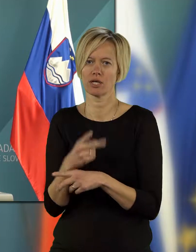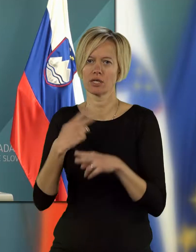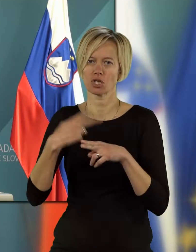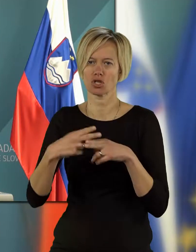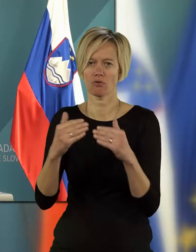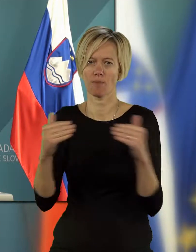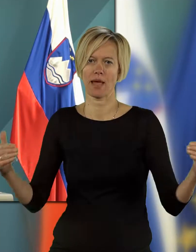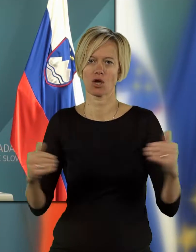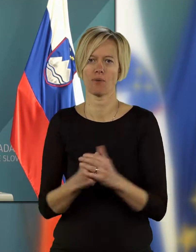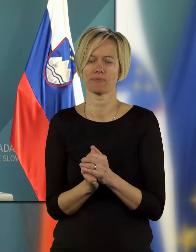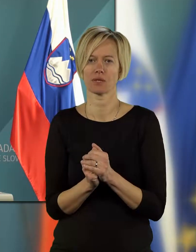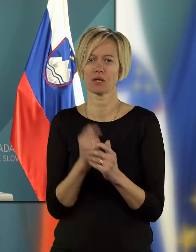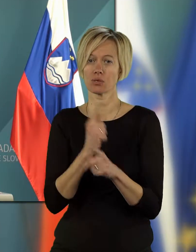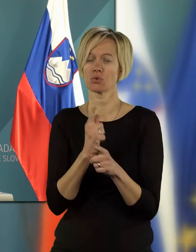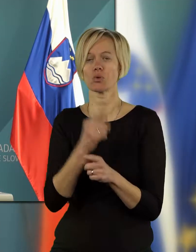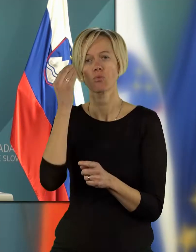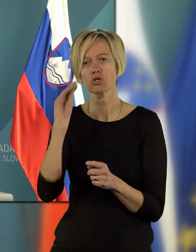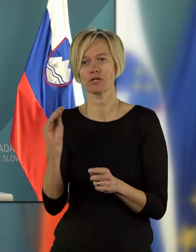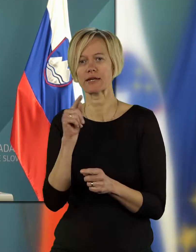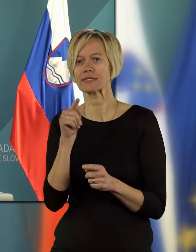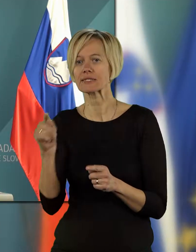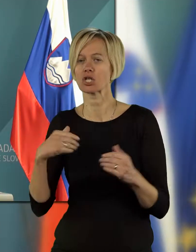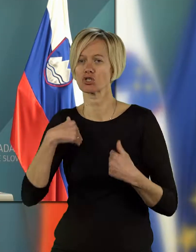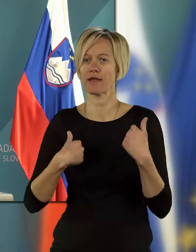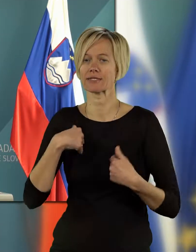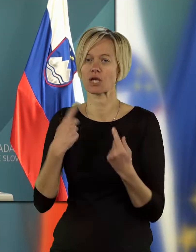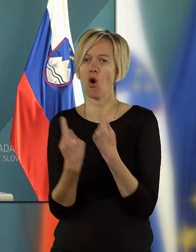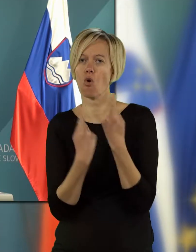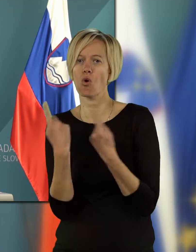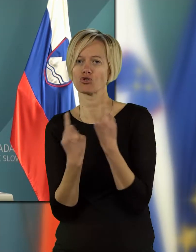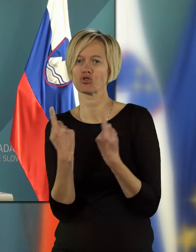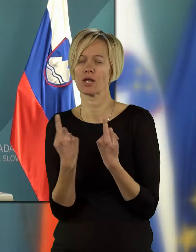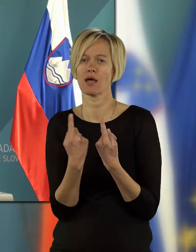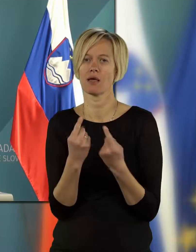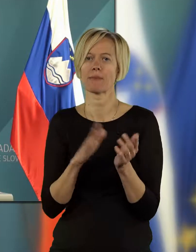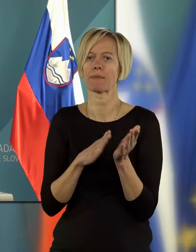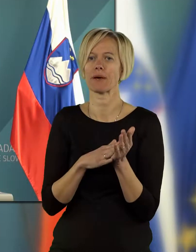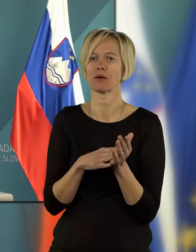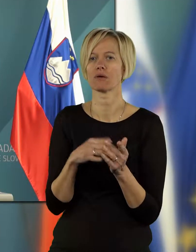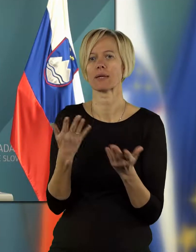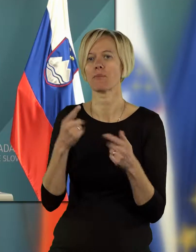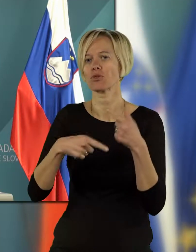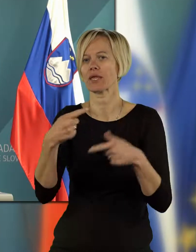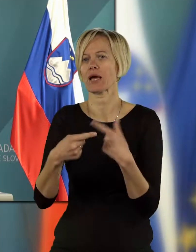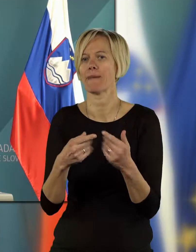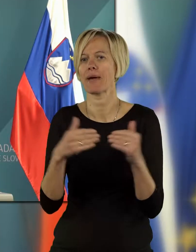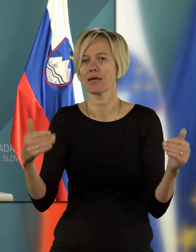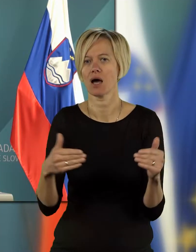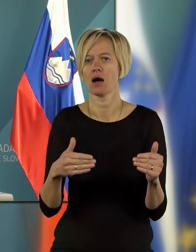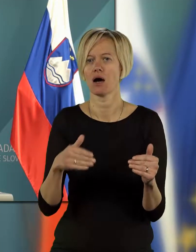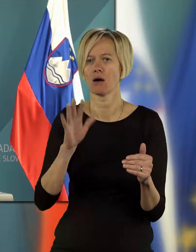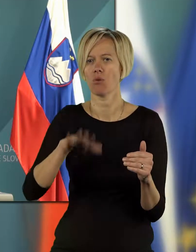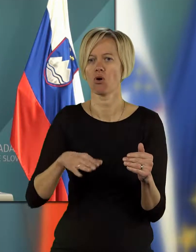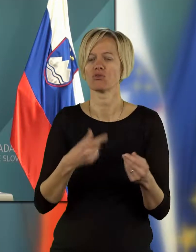določi državno mejo in tudi upošteva tiste življenjske okoliščine, na primer, ko poteka meja